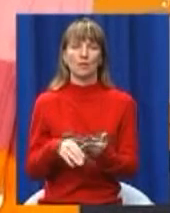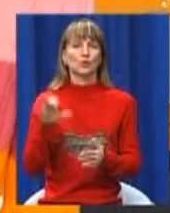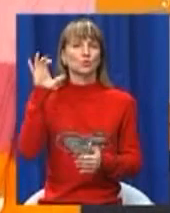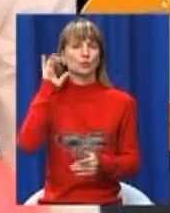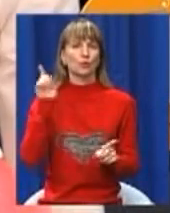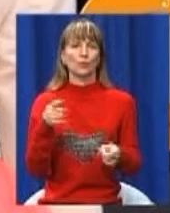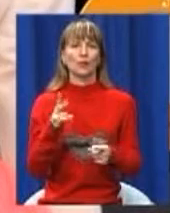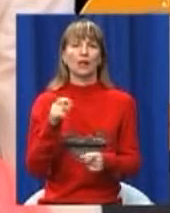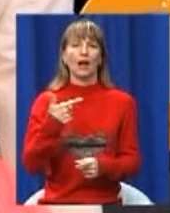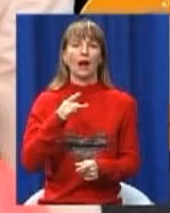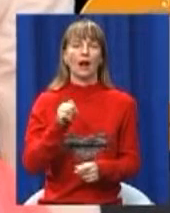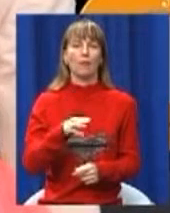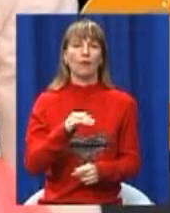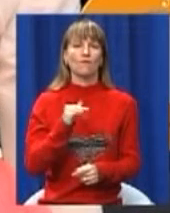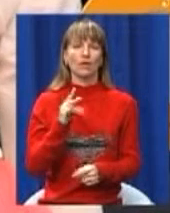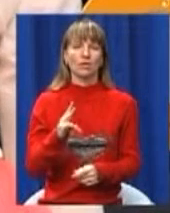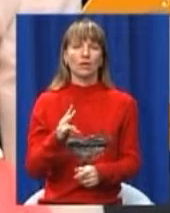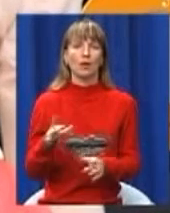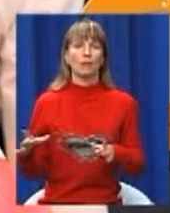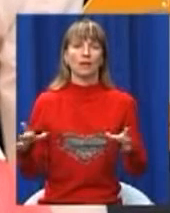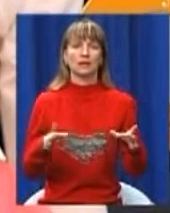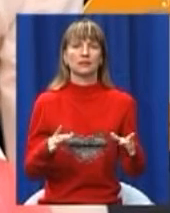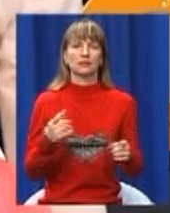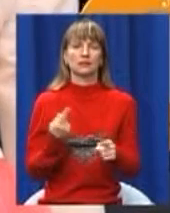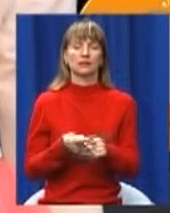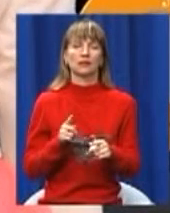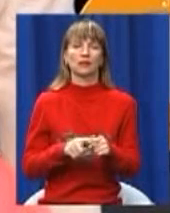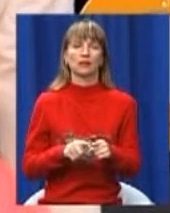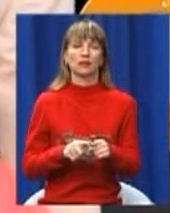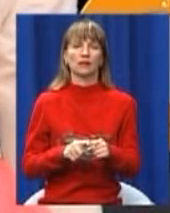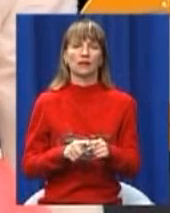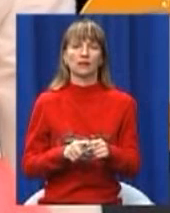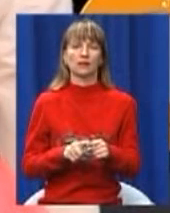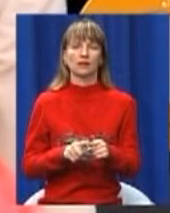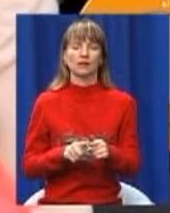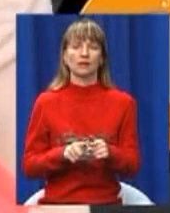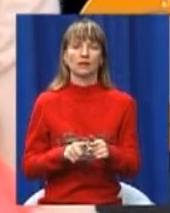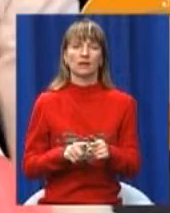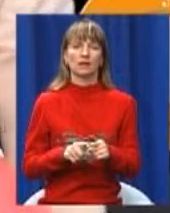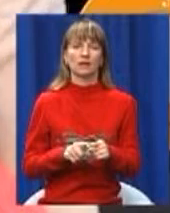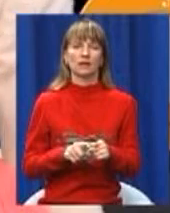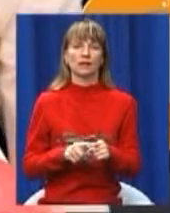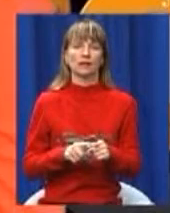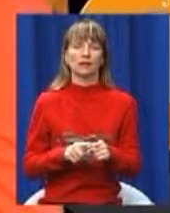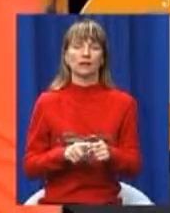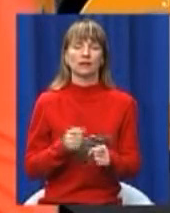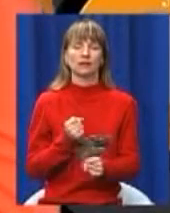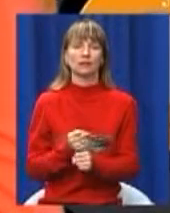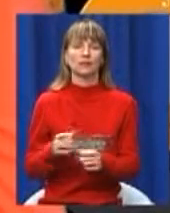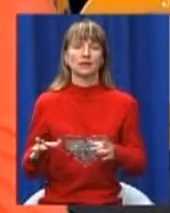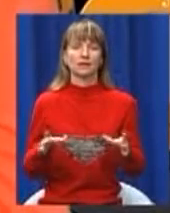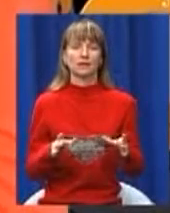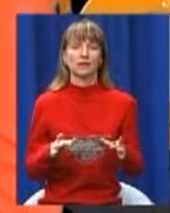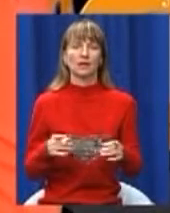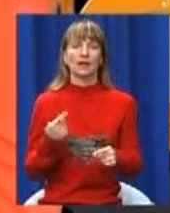на граммофоне. Пластинка – это дядя и снес пластинку, первую пластинку.